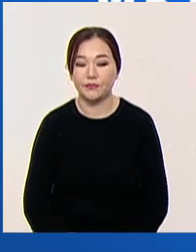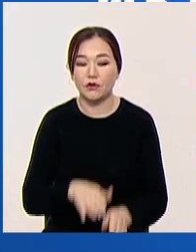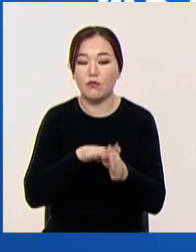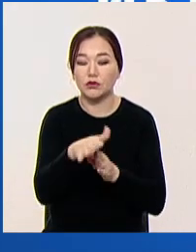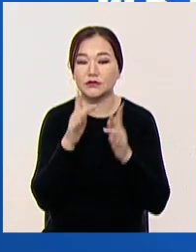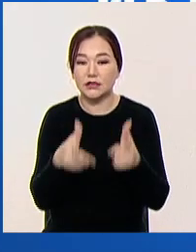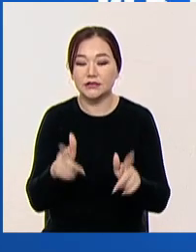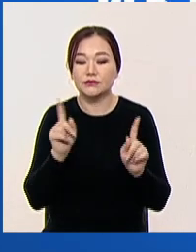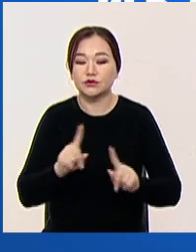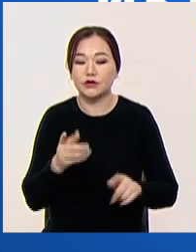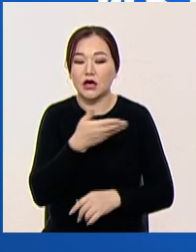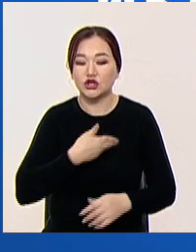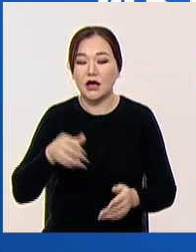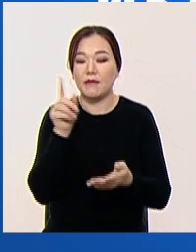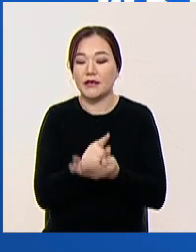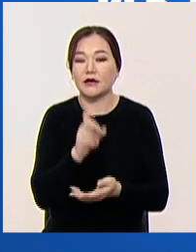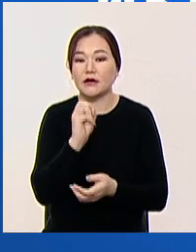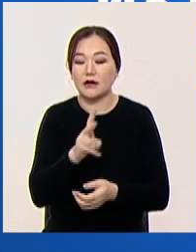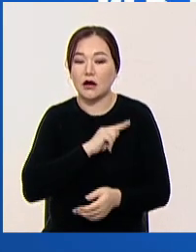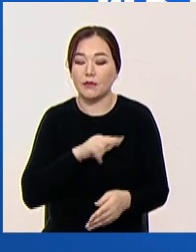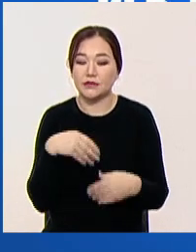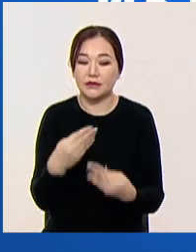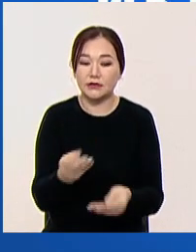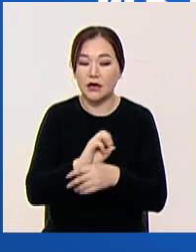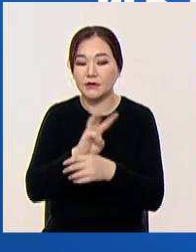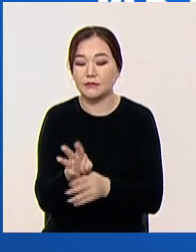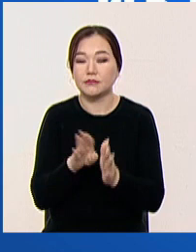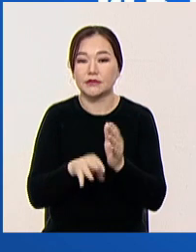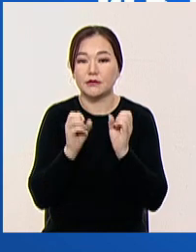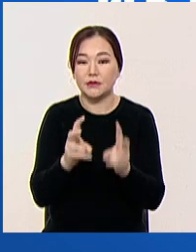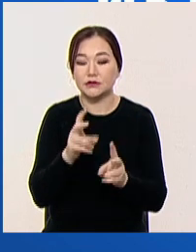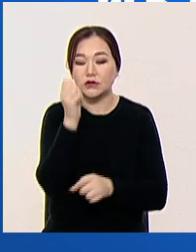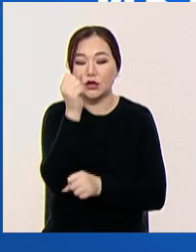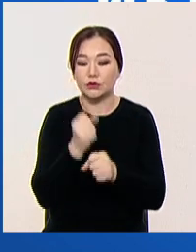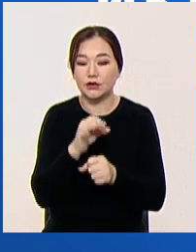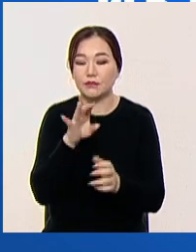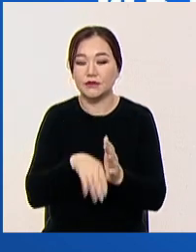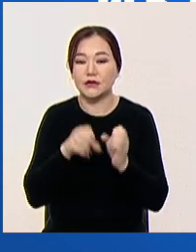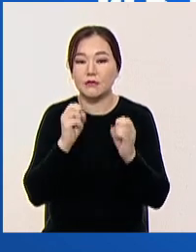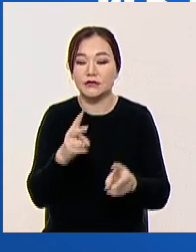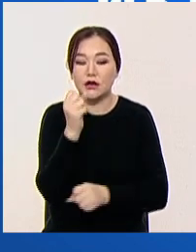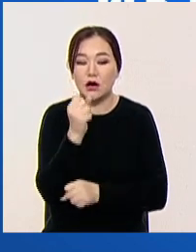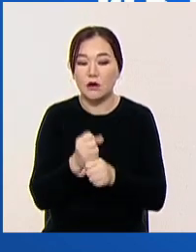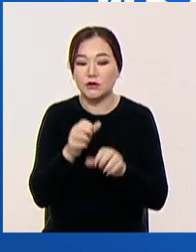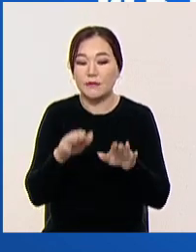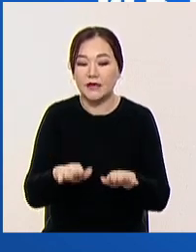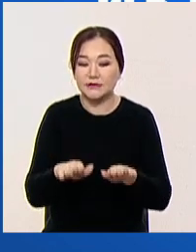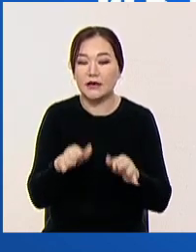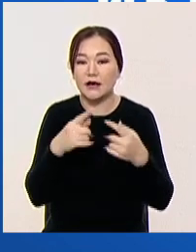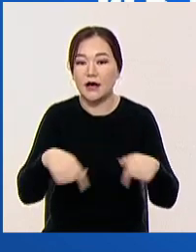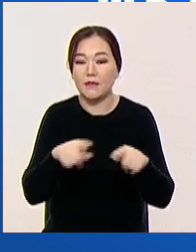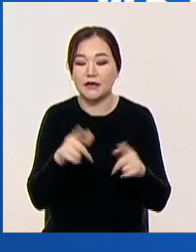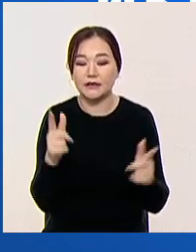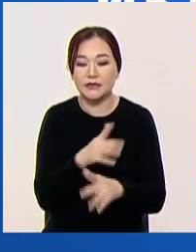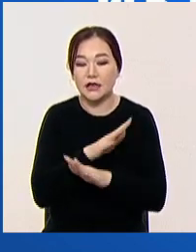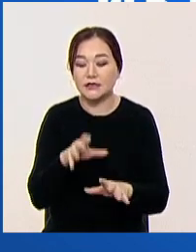Полностью согласны с тем, что наша обязанность как работодателя обеспечить безопасность сотрудников и безопасность рабочих мест. При этом компания не